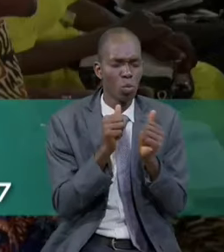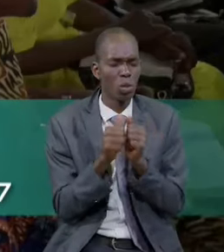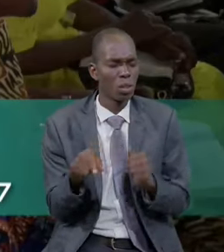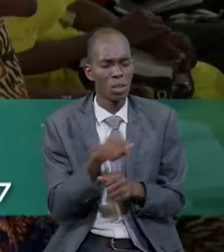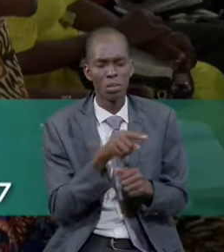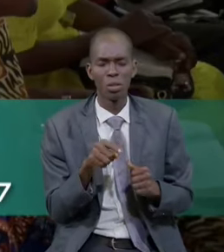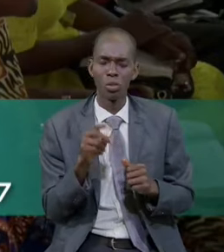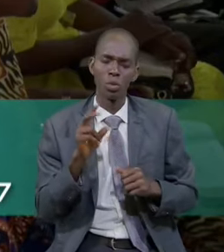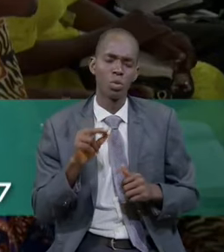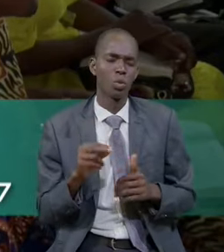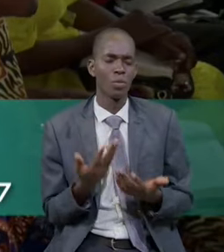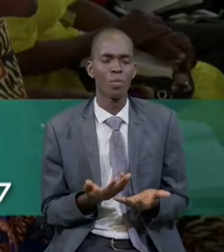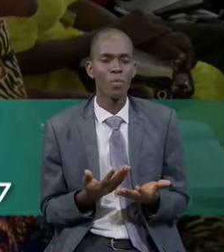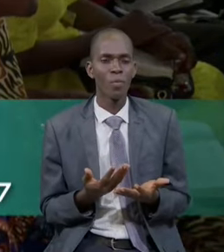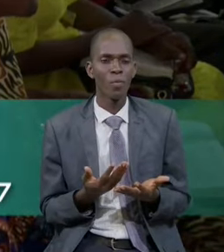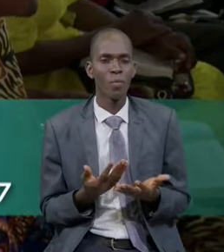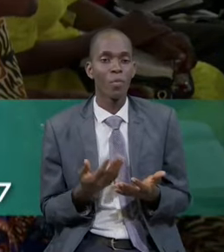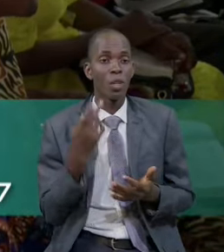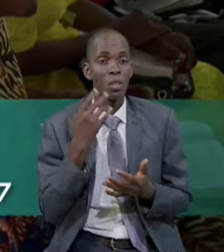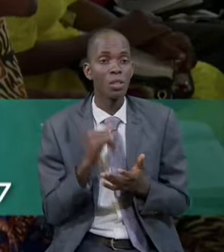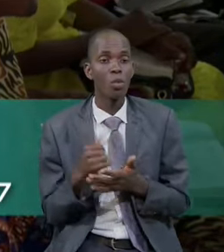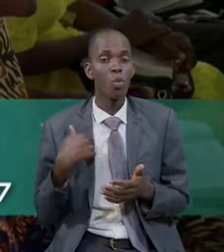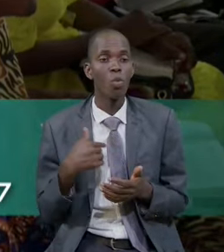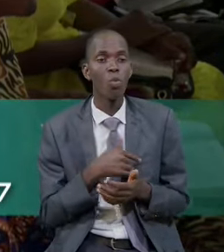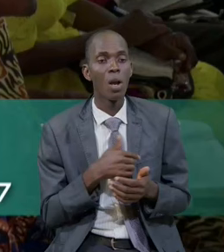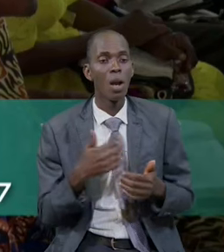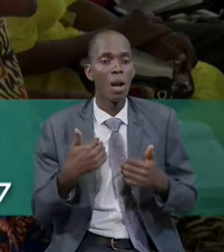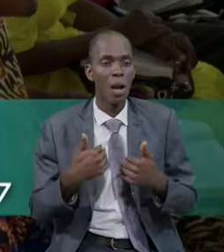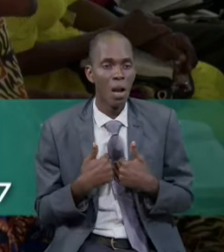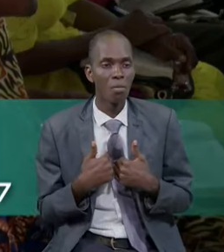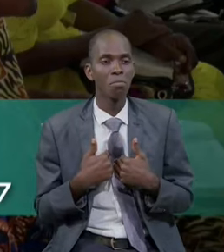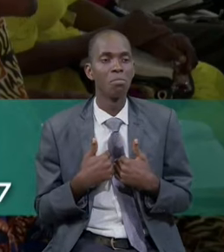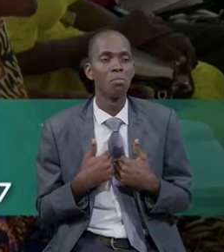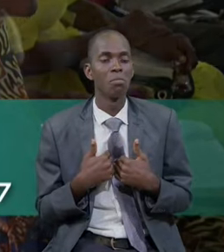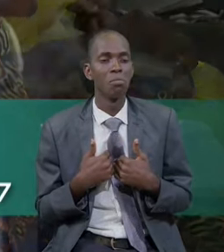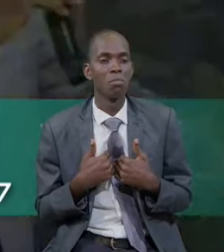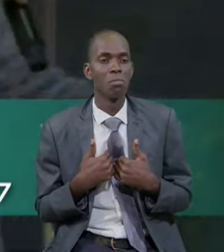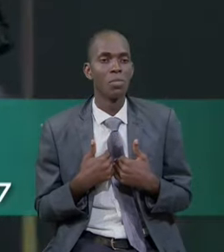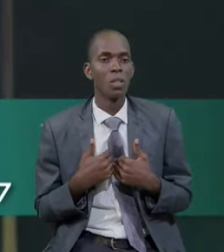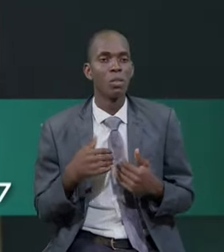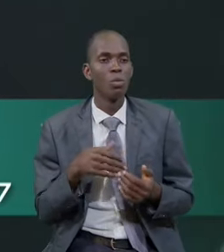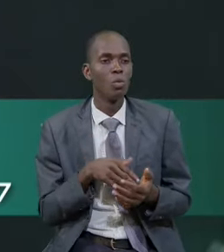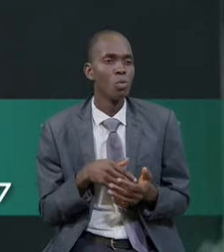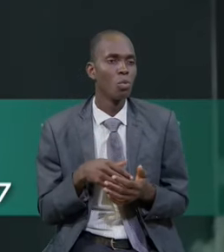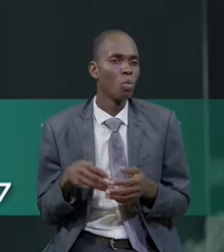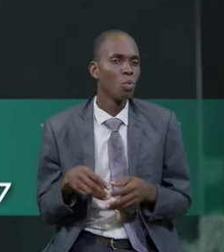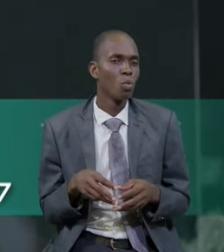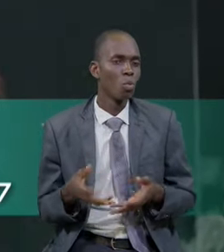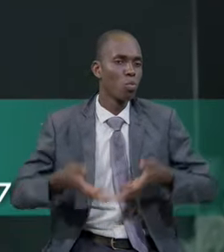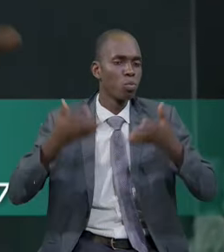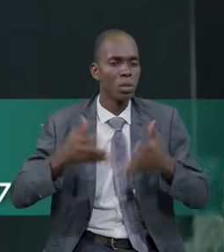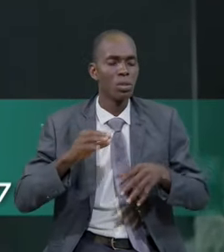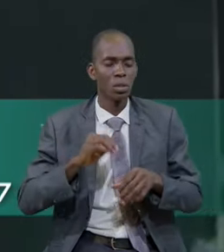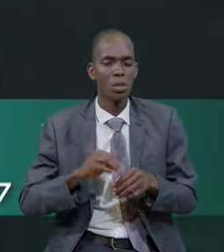nos pensées. Nous avons des poids sur nos épaules. Nous avons des poids dans nos